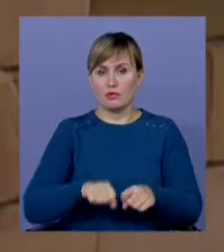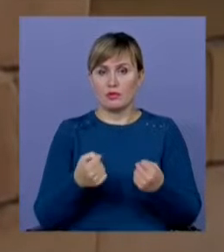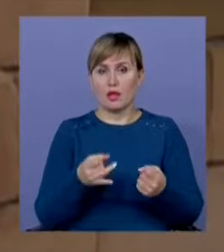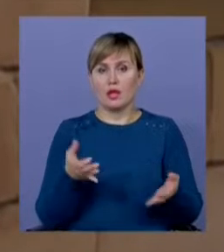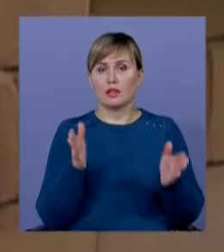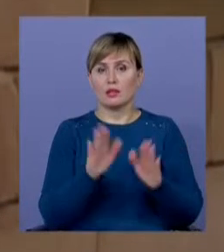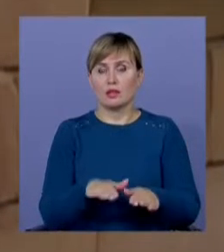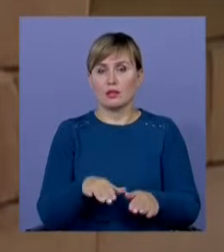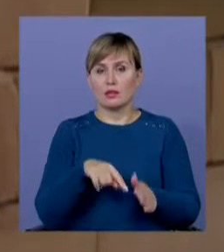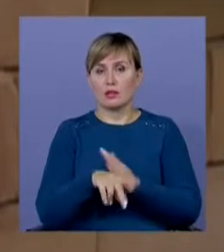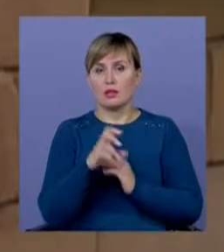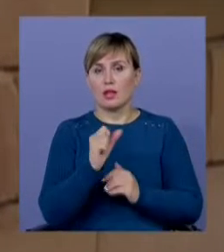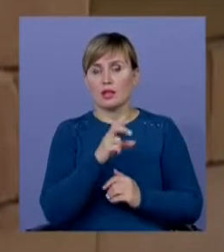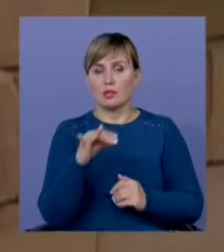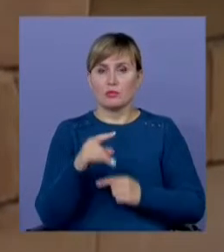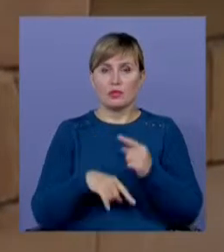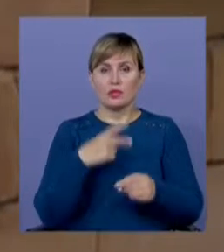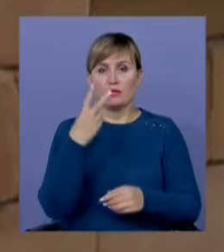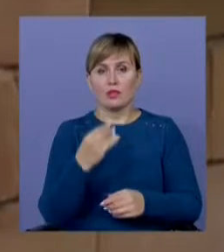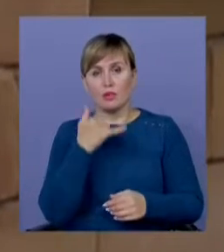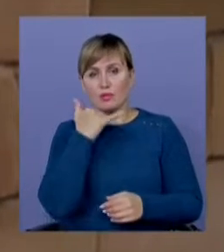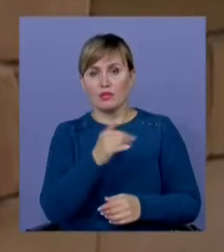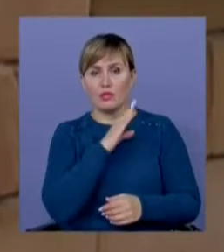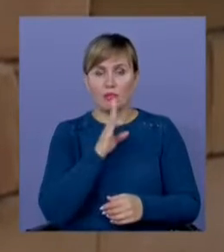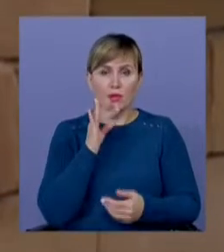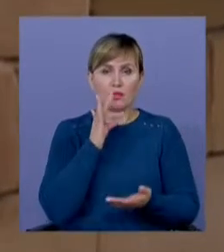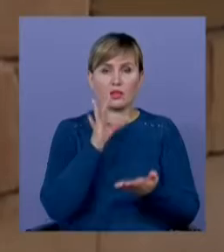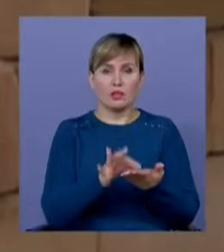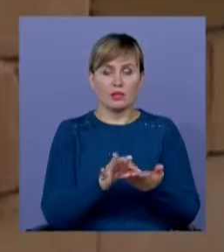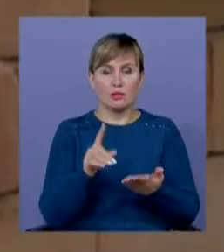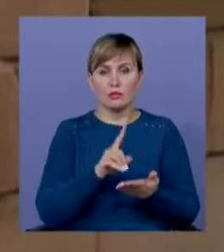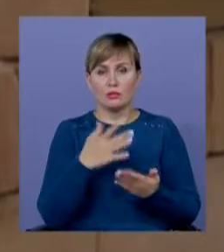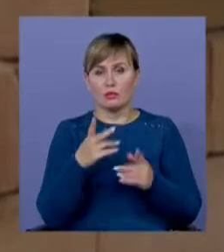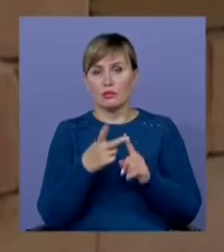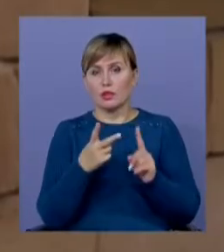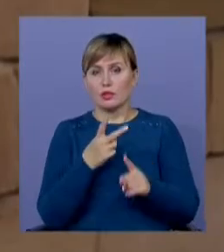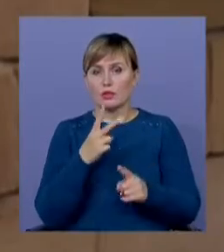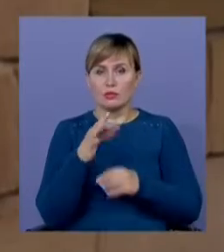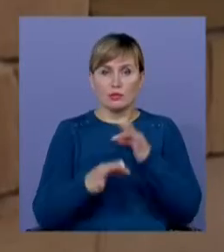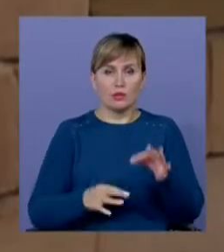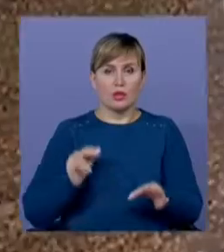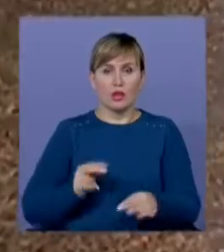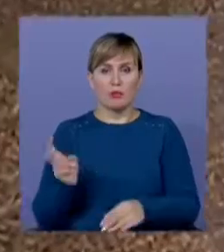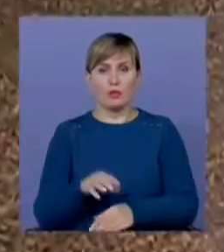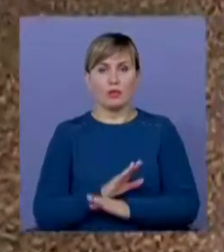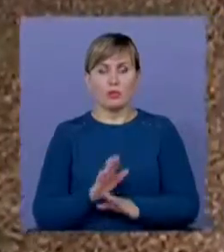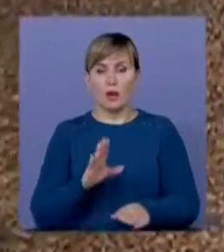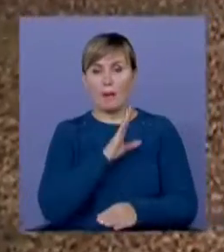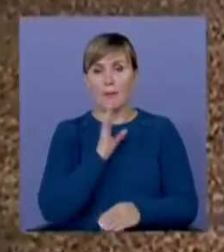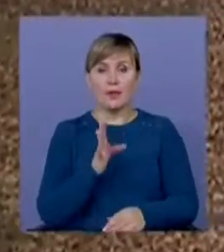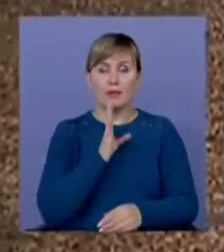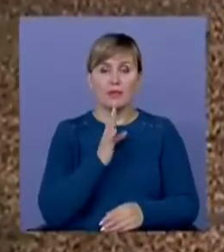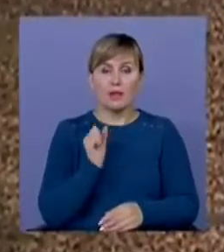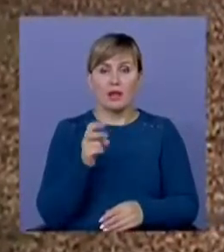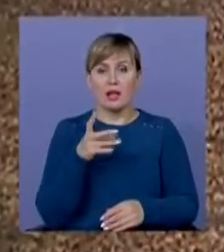ставила его на кассе. Через 2 дня мы позвонили ее маме и сказали, что Акнур уже 2 сутки не выходит на работу. Мама девушки